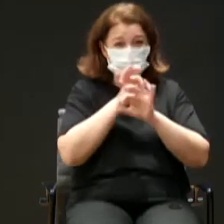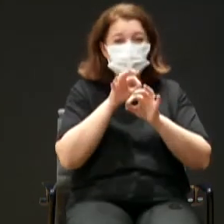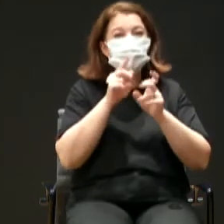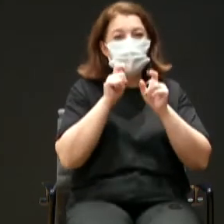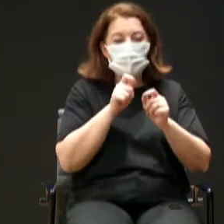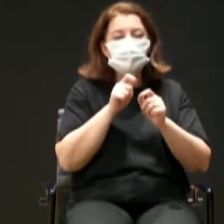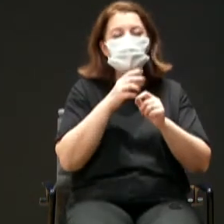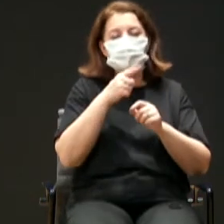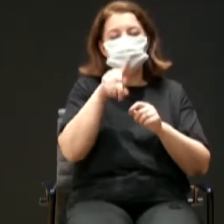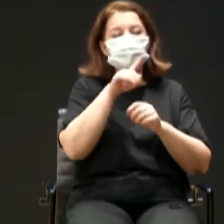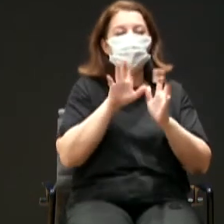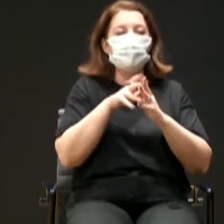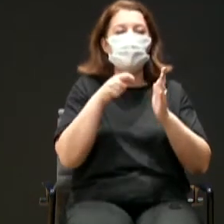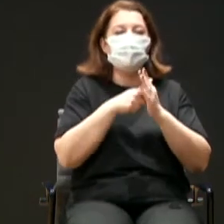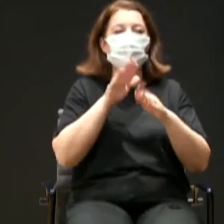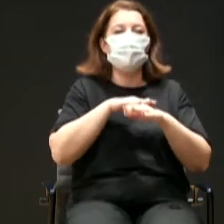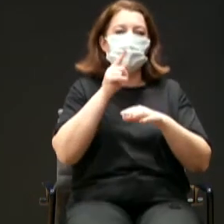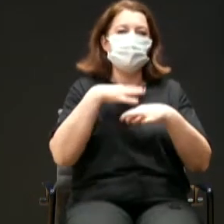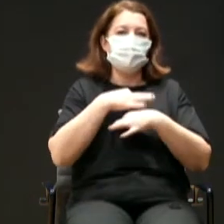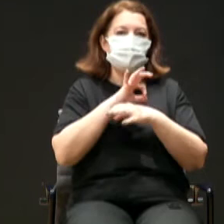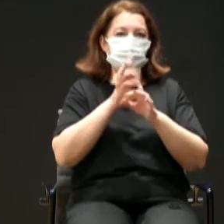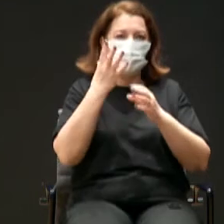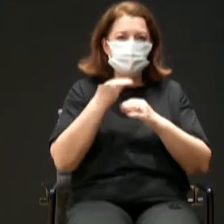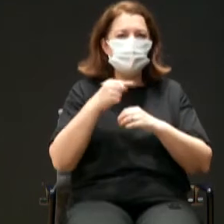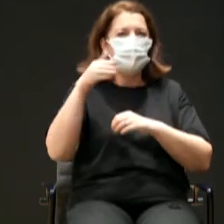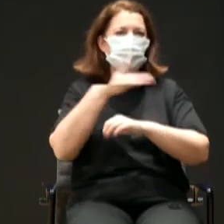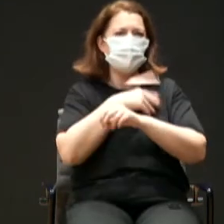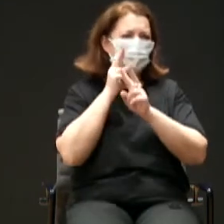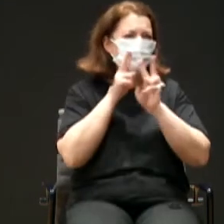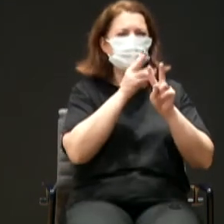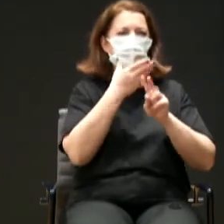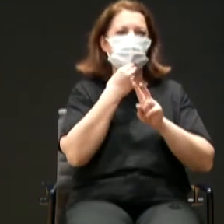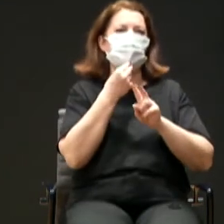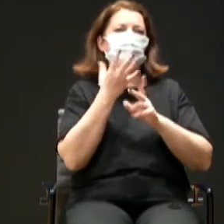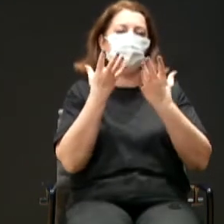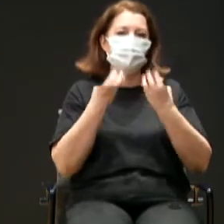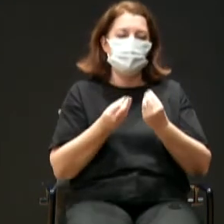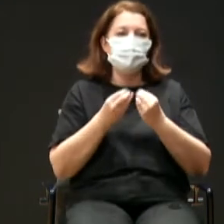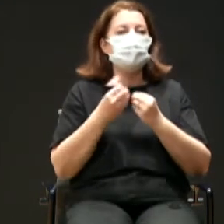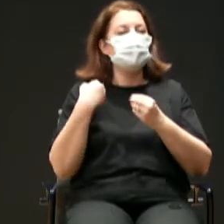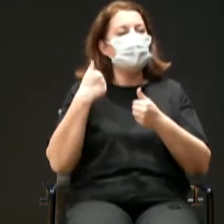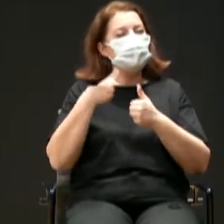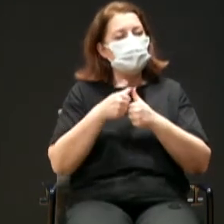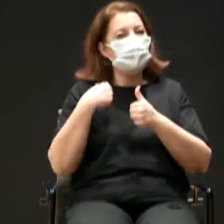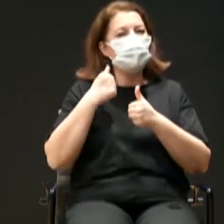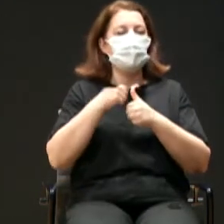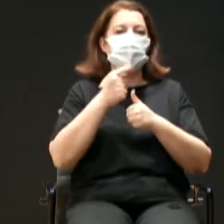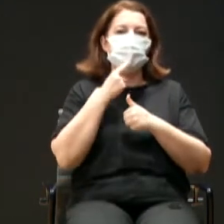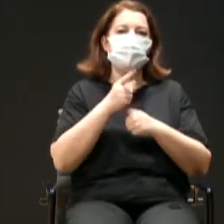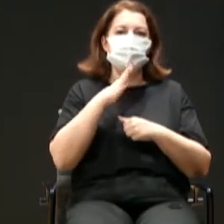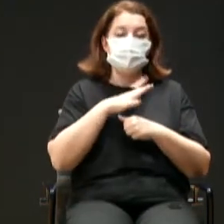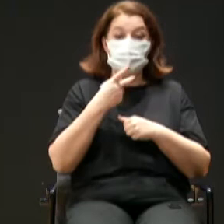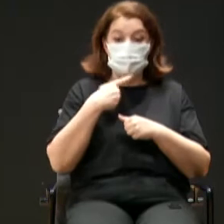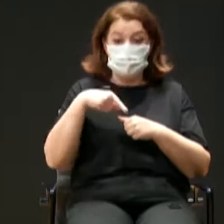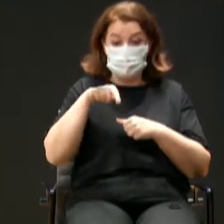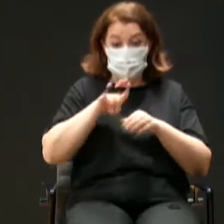olacaktır. En azından vatandaşlarımız bunu böyle değerlendirecektir diye inanıyorum. Bunun altını tekrar ama tekrar çizmek istiyorum. Biz